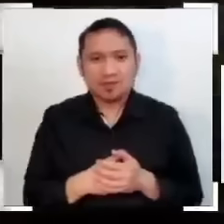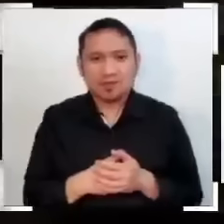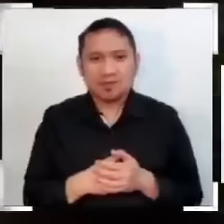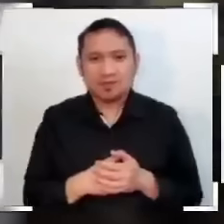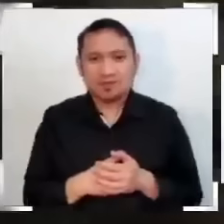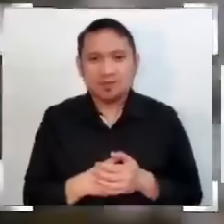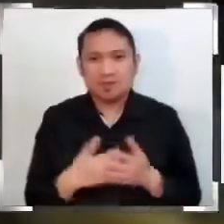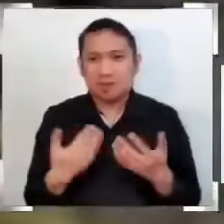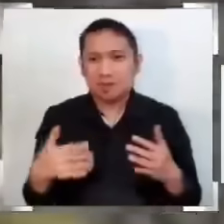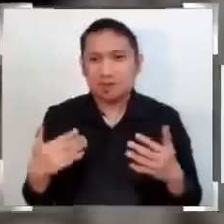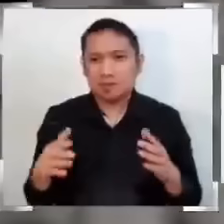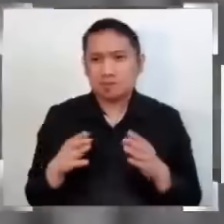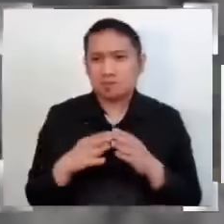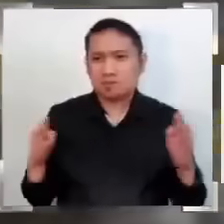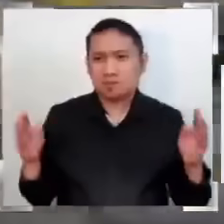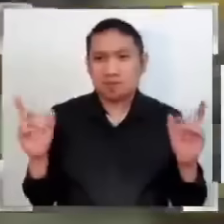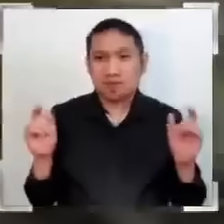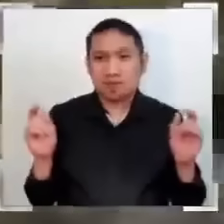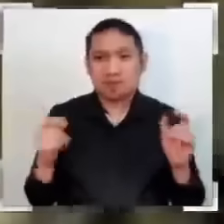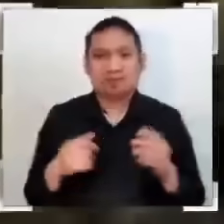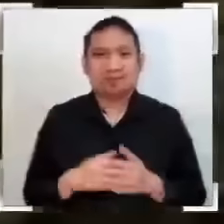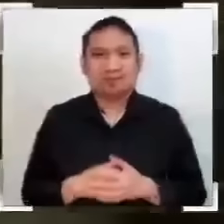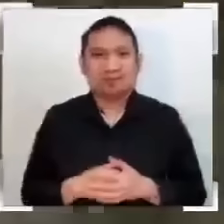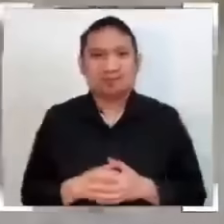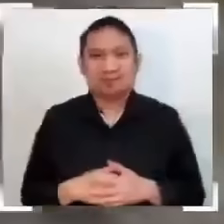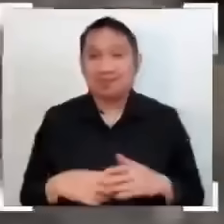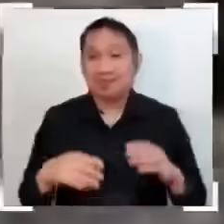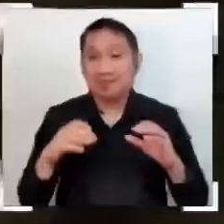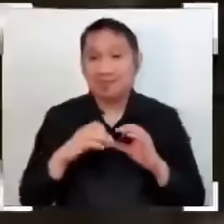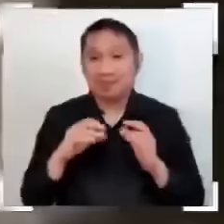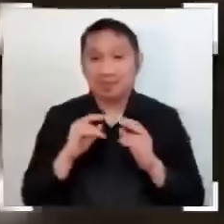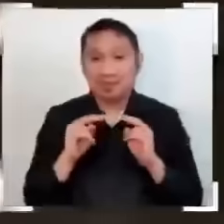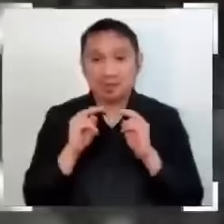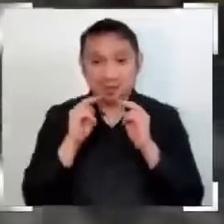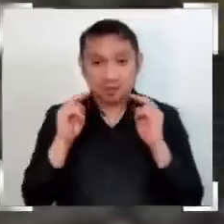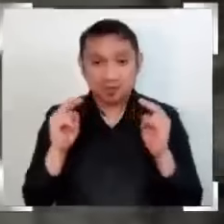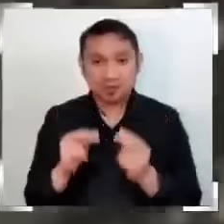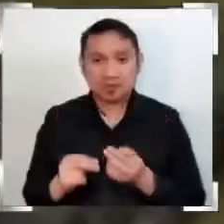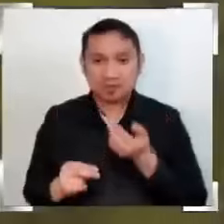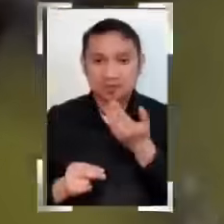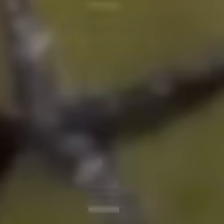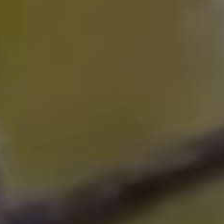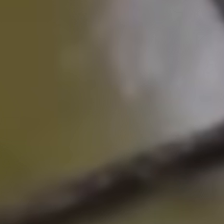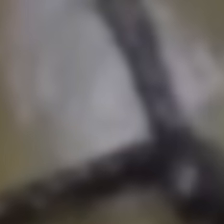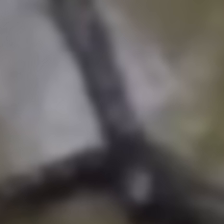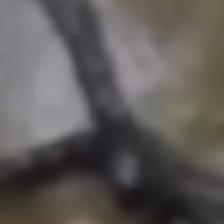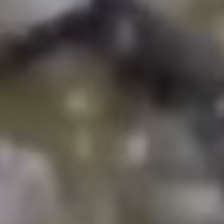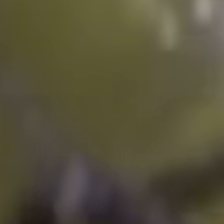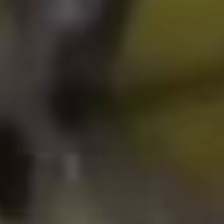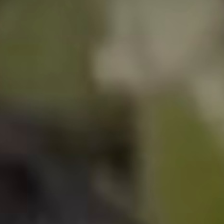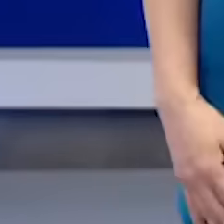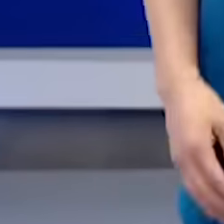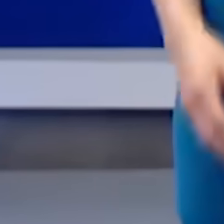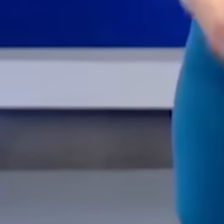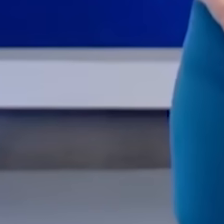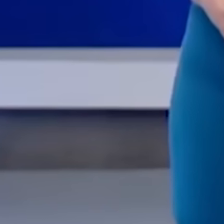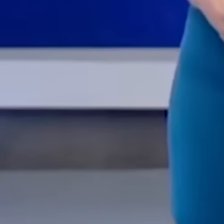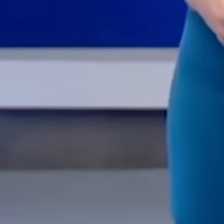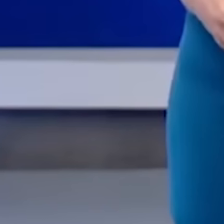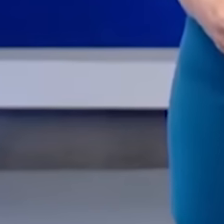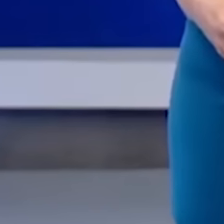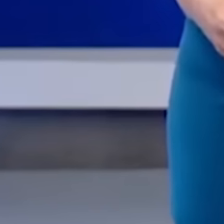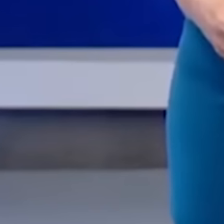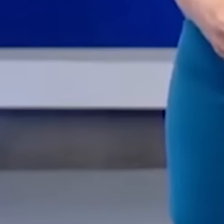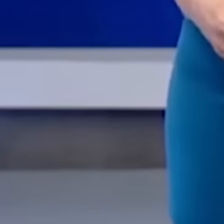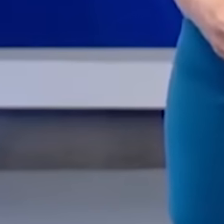crab! Para sa GMA Integrated News, Mark Salazar, ang inyong saksi. Mga